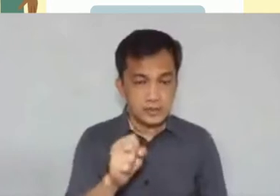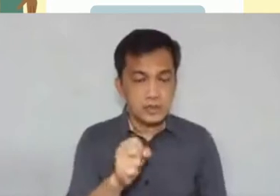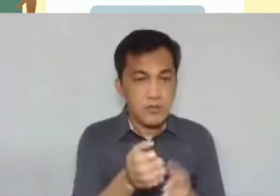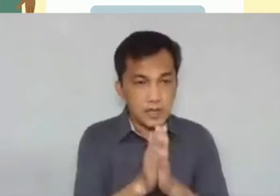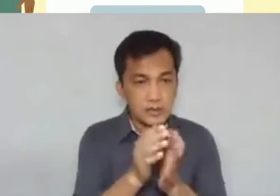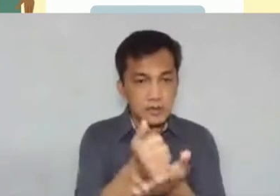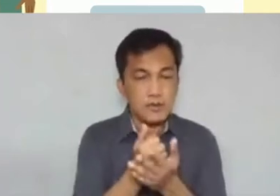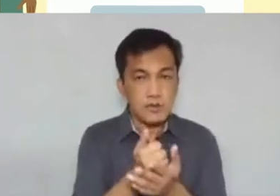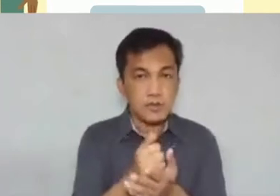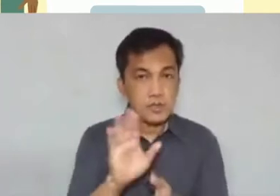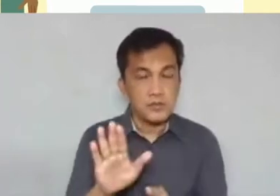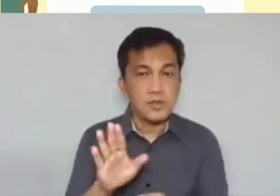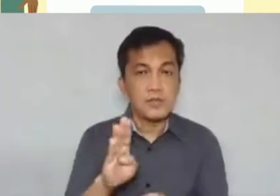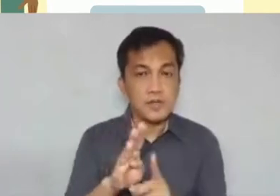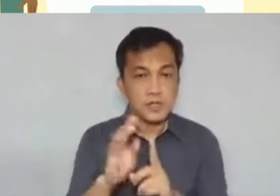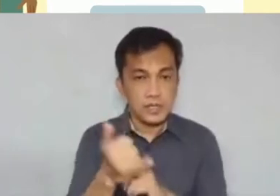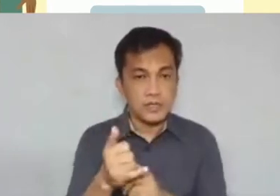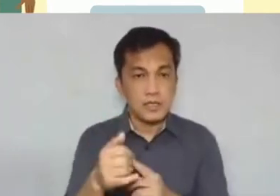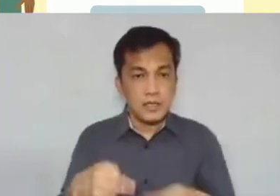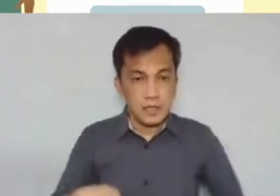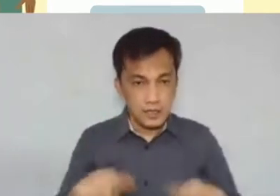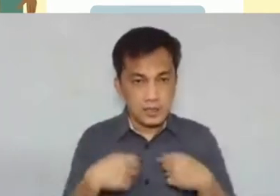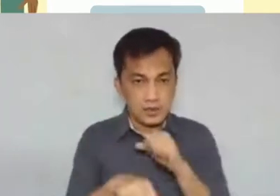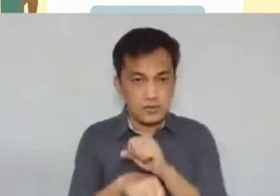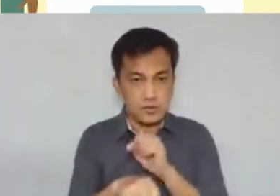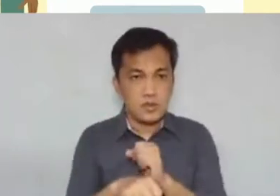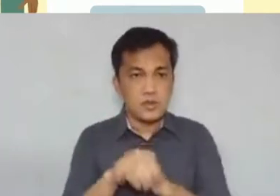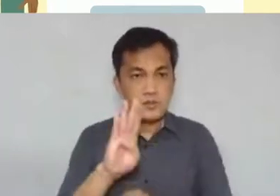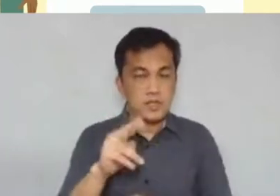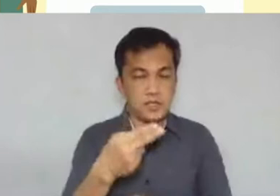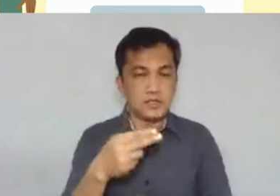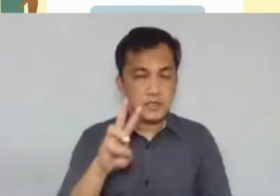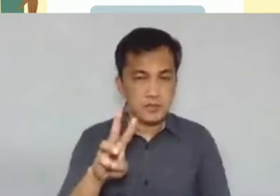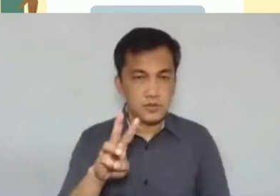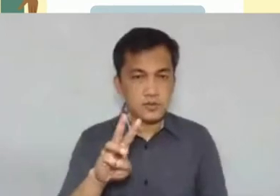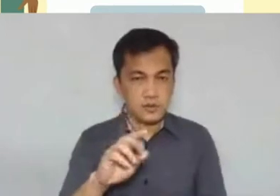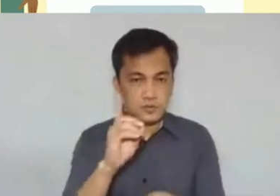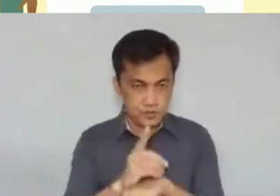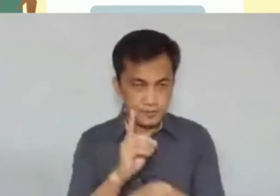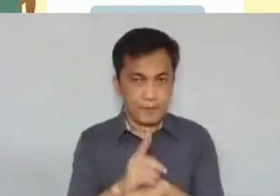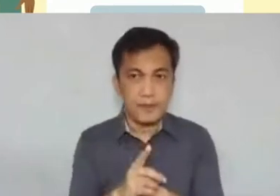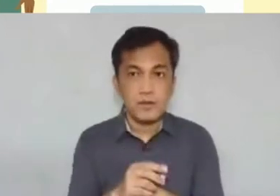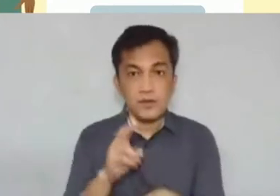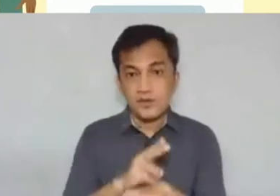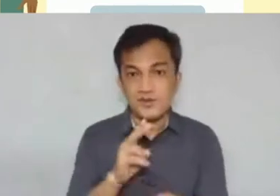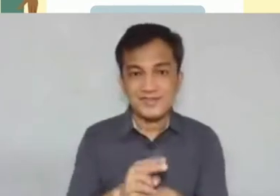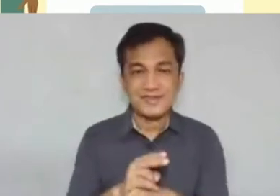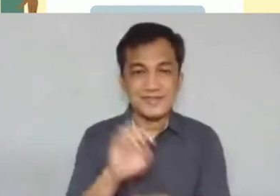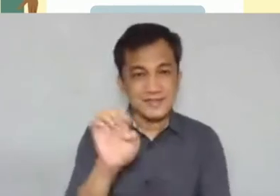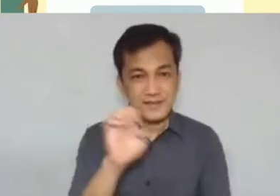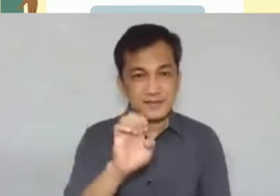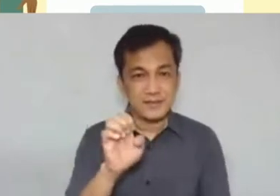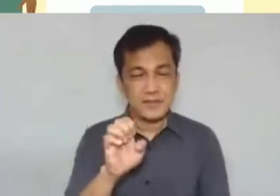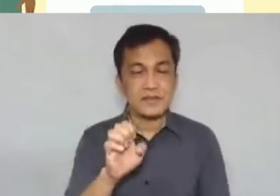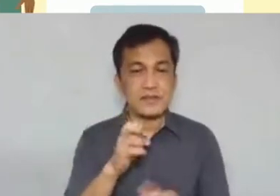tulong sa kanilang barangay health worker o BHW na naka-duty. Gamit ang Electronic Health Record